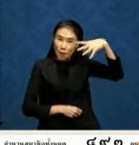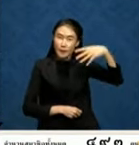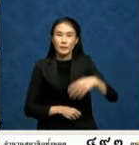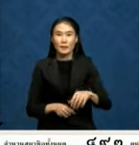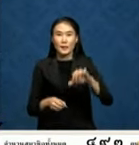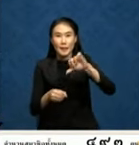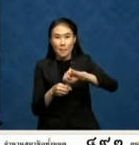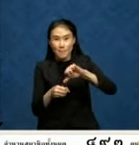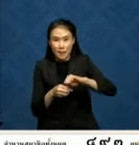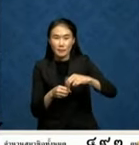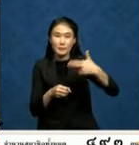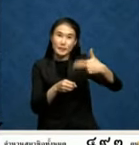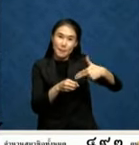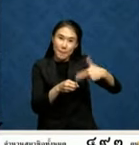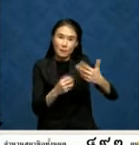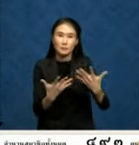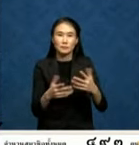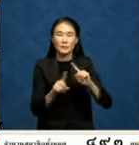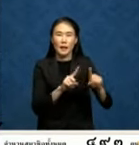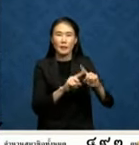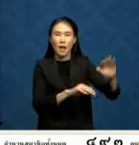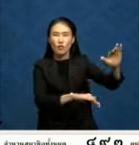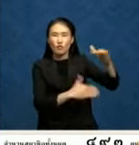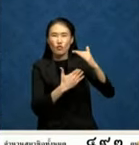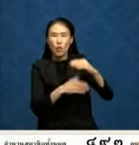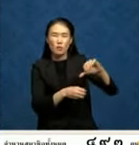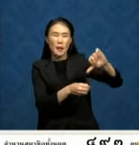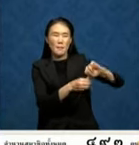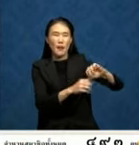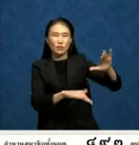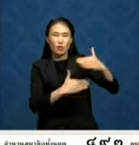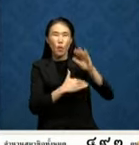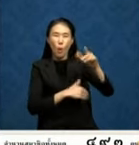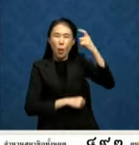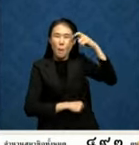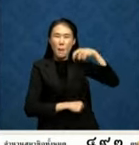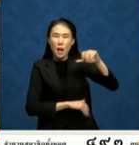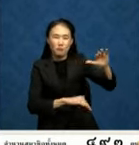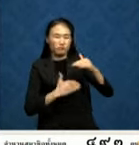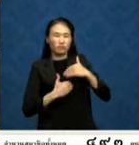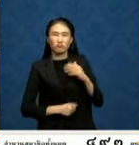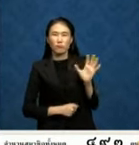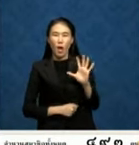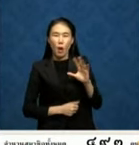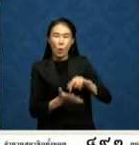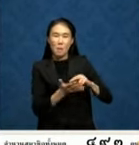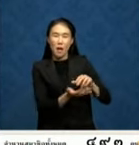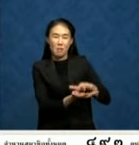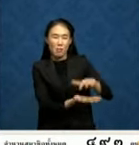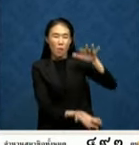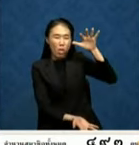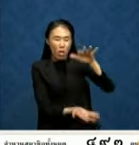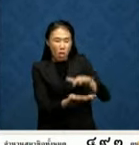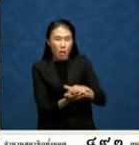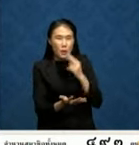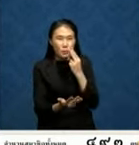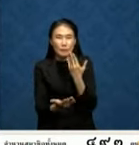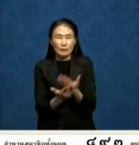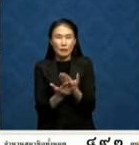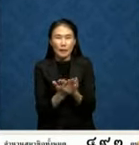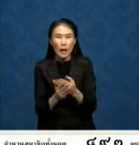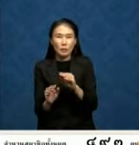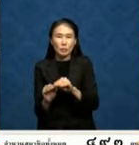น้ำมันดีเซลเพื่อลดการนำเข้า LNG ในช่วงที่ราคา LNG มีความผันผวนสู